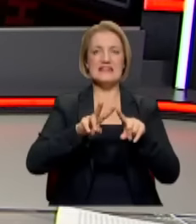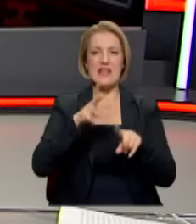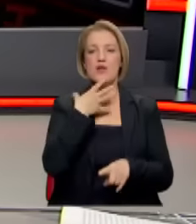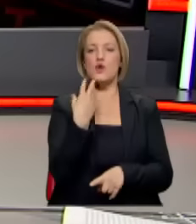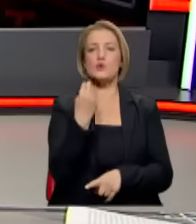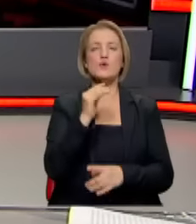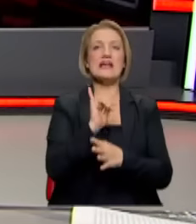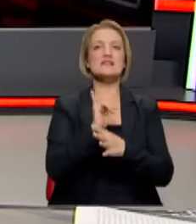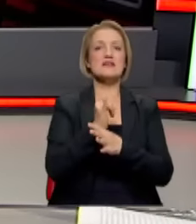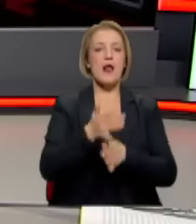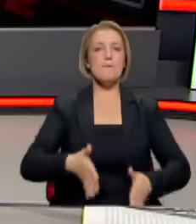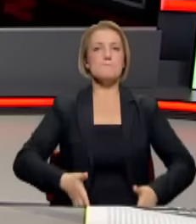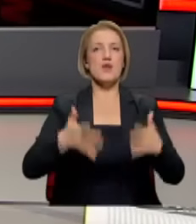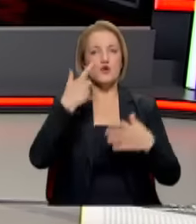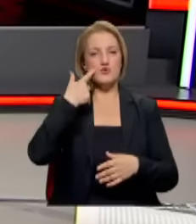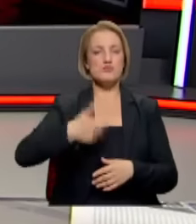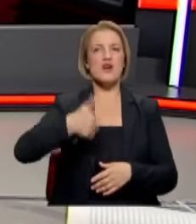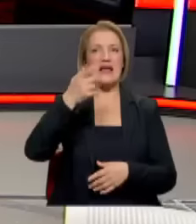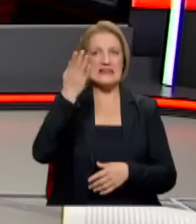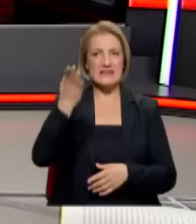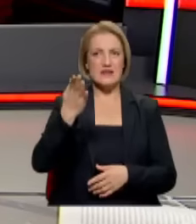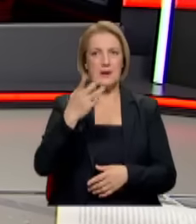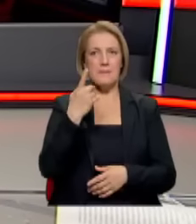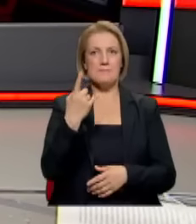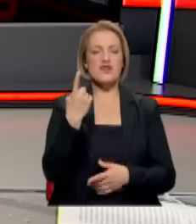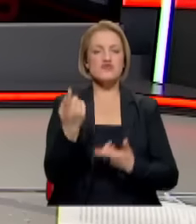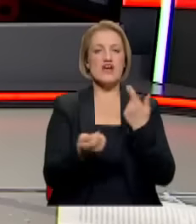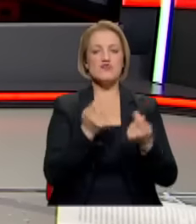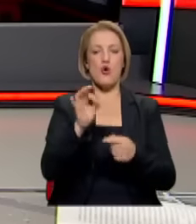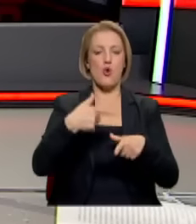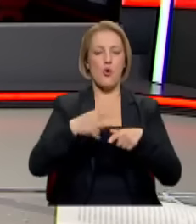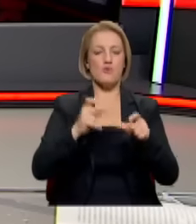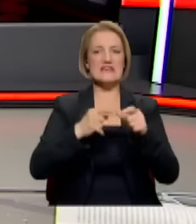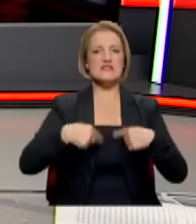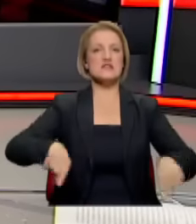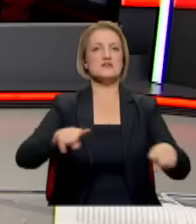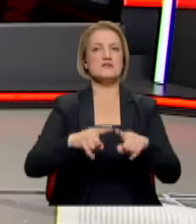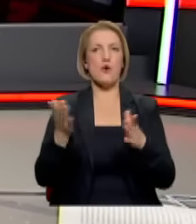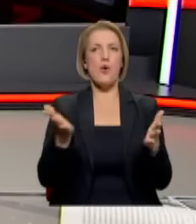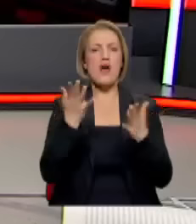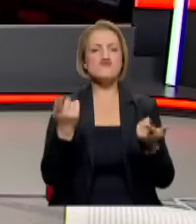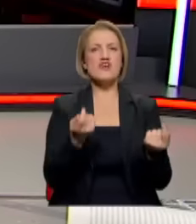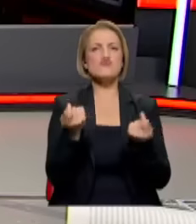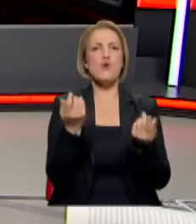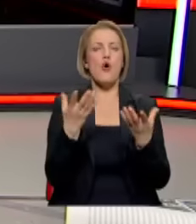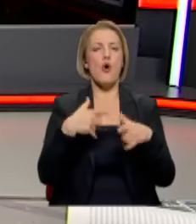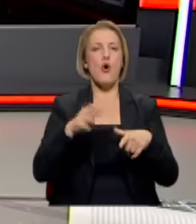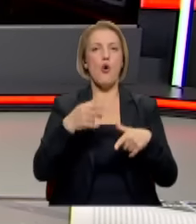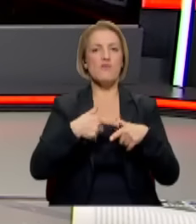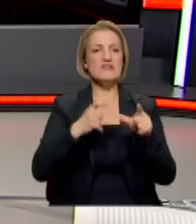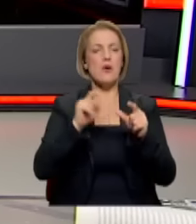Onların binasını işte Cumhurbaşkanlığı iddiası Cumhurbaşkanlığı'na bir yine çalışma ofisi filan ya her yerde o kadar çalışma yeri var hiç